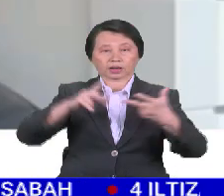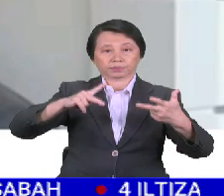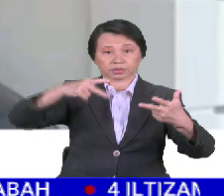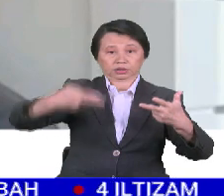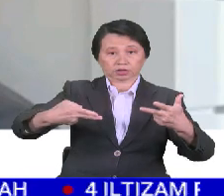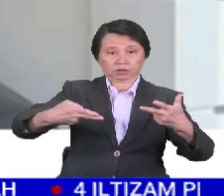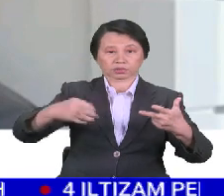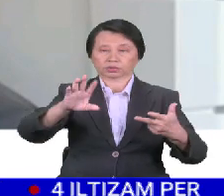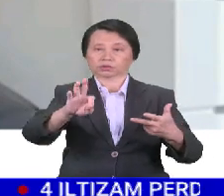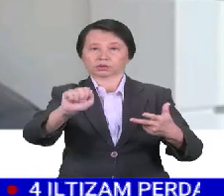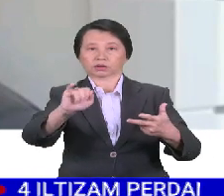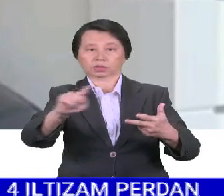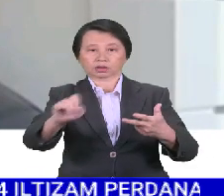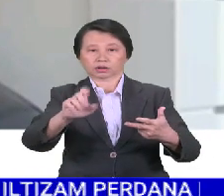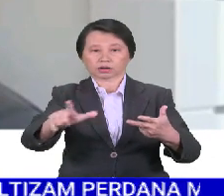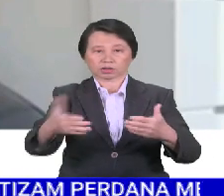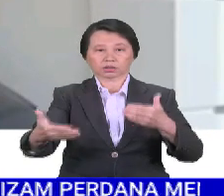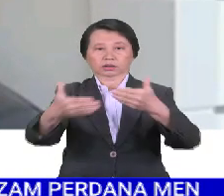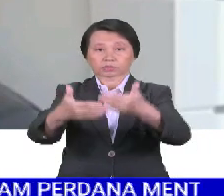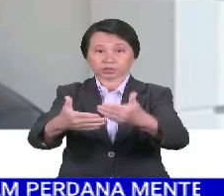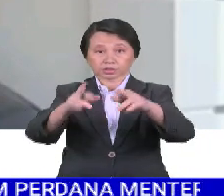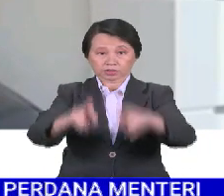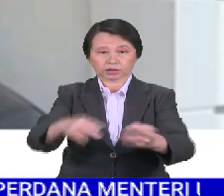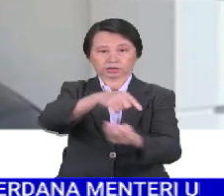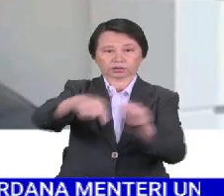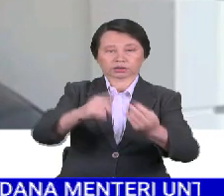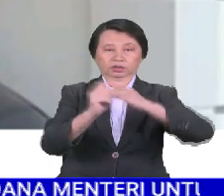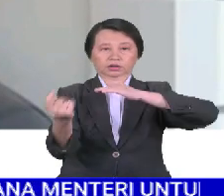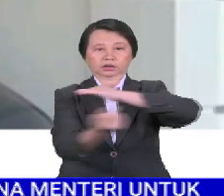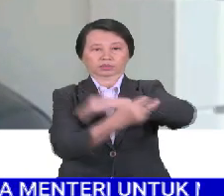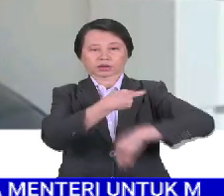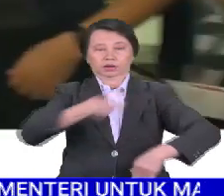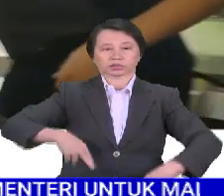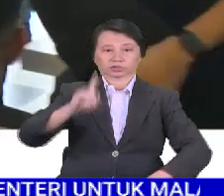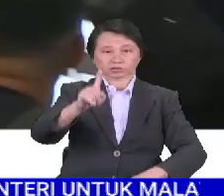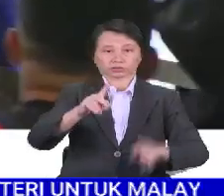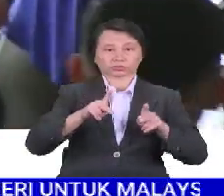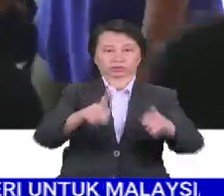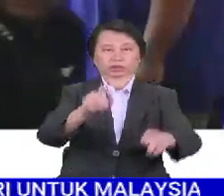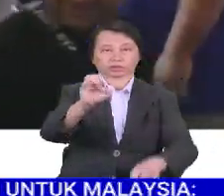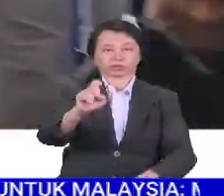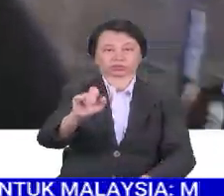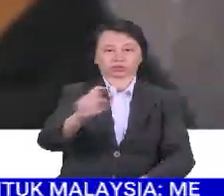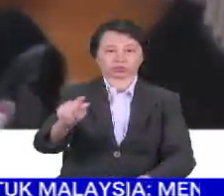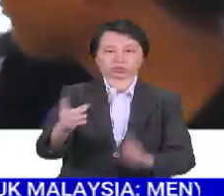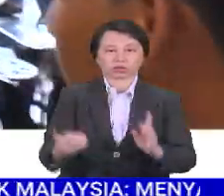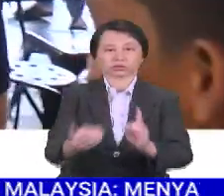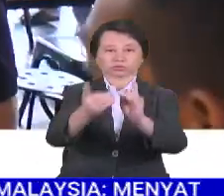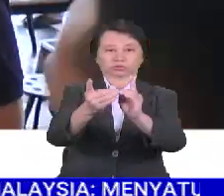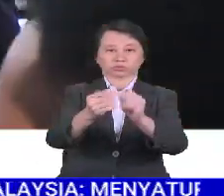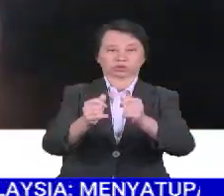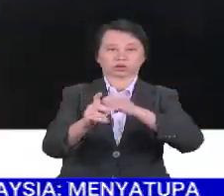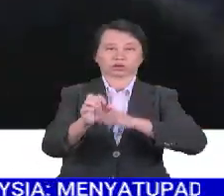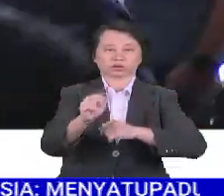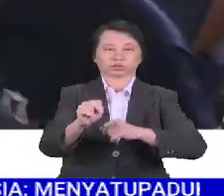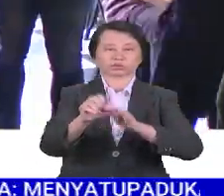Harapan Muhammad Faizal Dola pula mendekati pengundi sekitar Taman Raja 1 Parit Sulong dan bertemu penduduk sekitar Dun